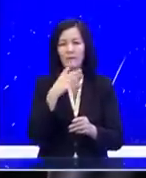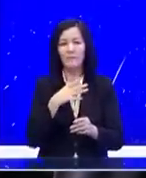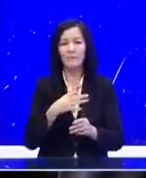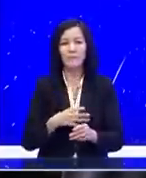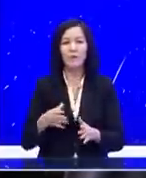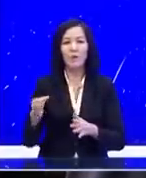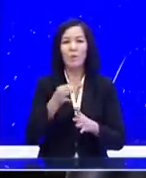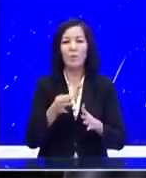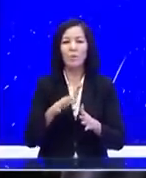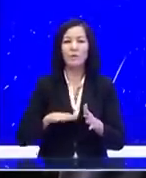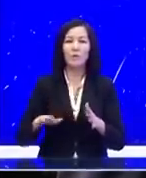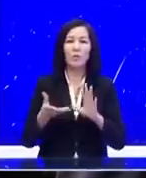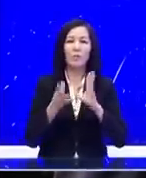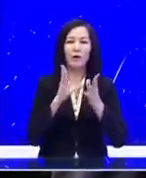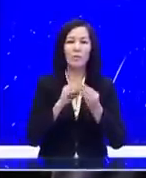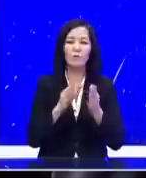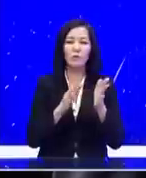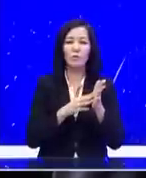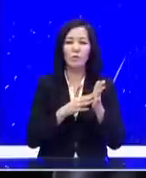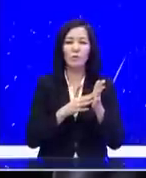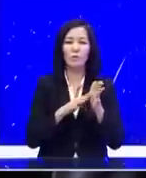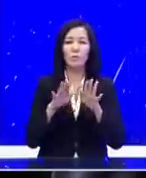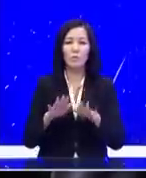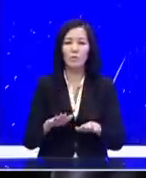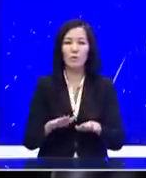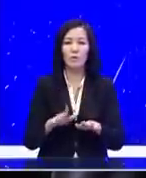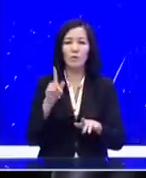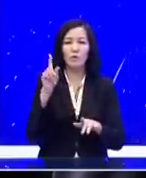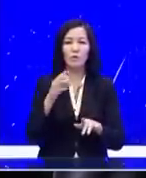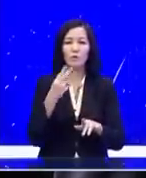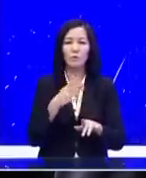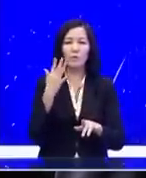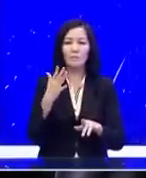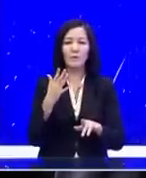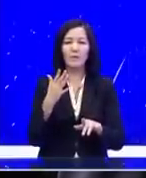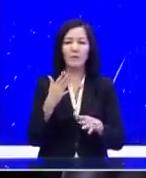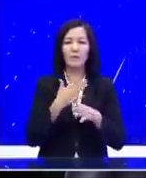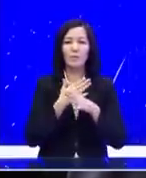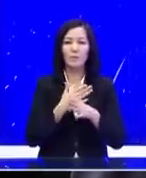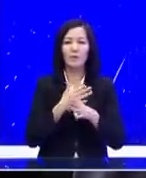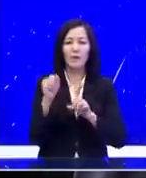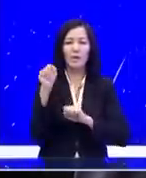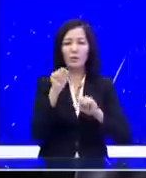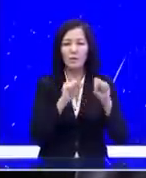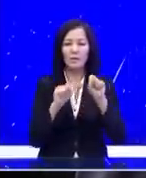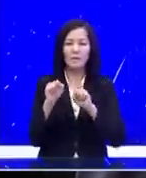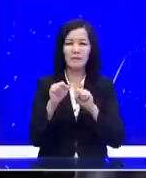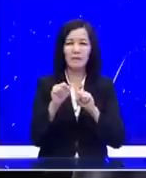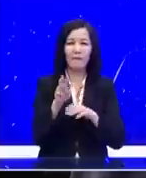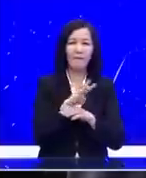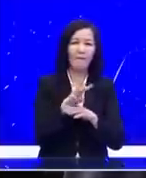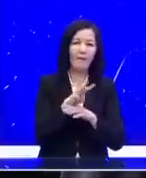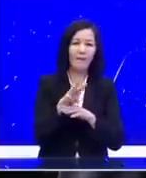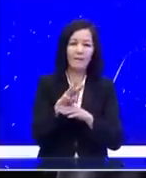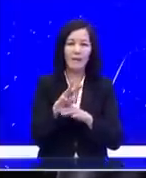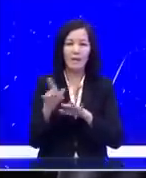Облыс аумағындағы 9 блокпостыда 135 ветеринария мамандары дезинфекция шараларын жүргізуде. Қазіргі